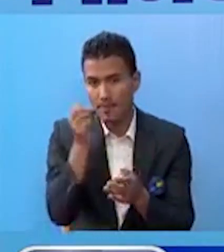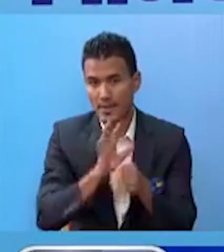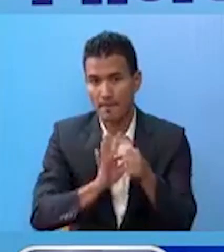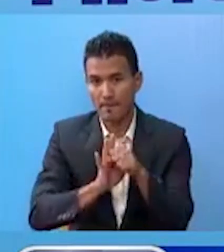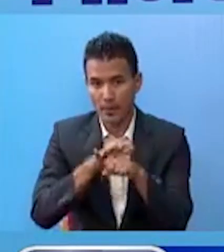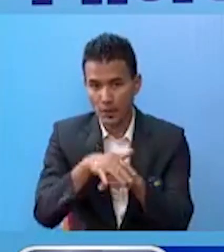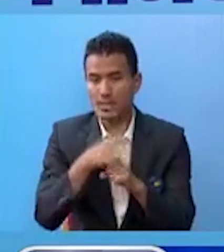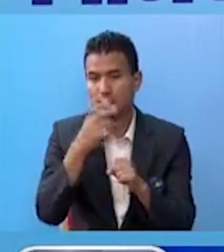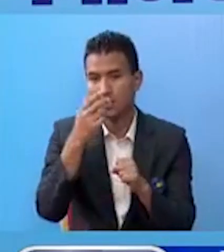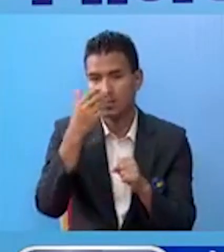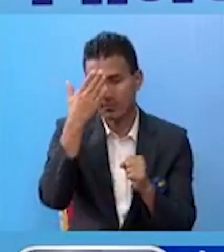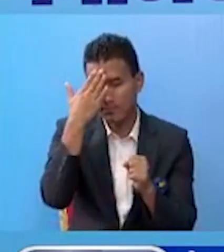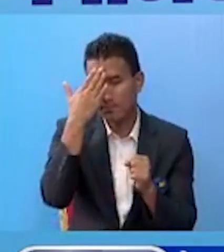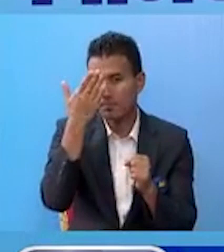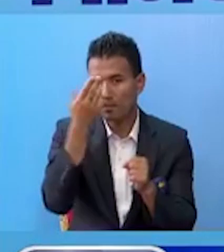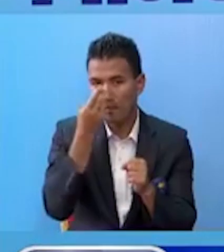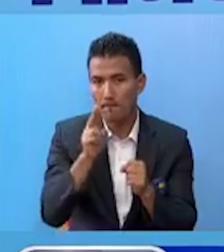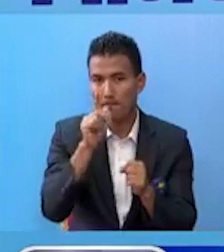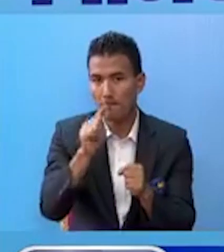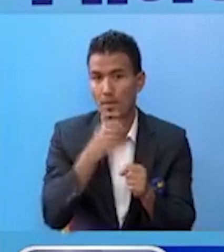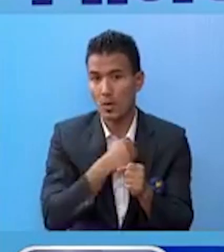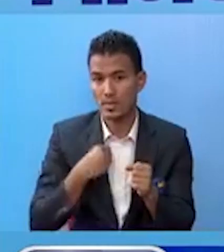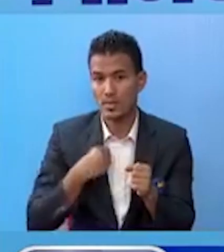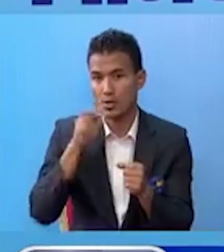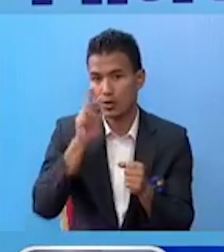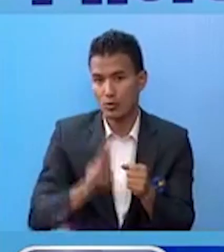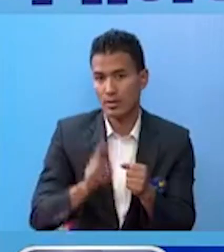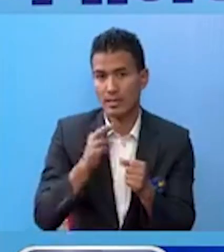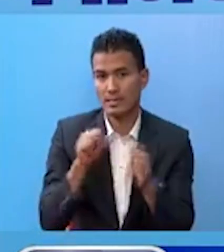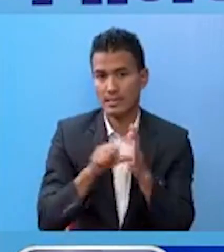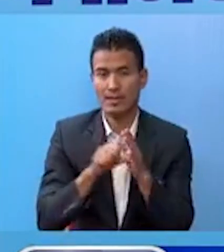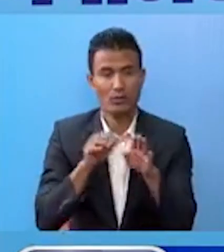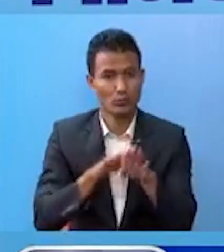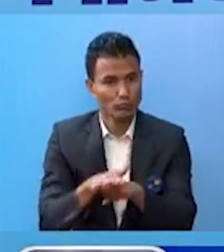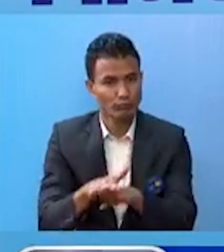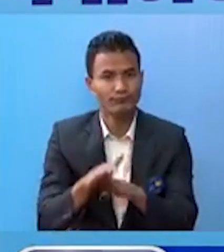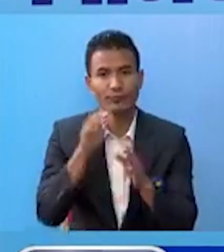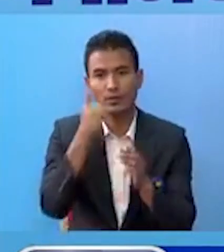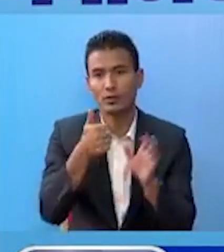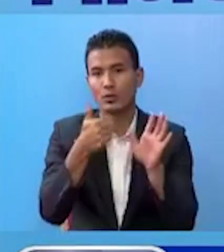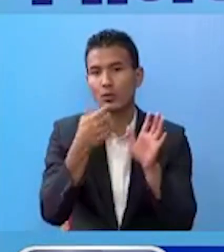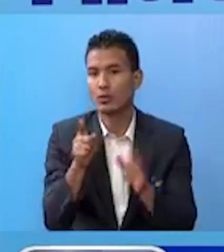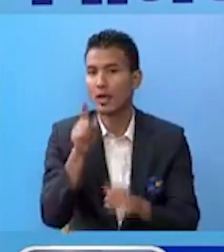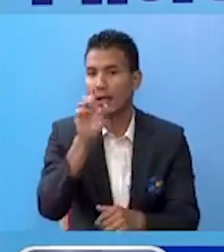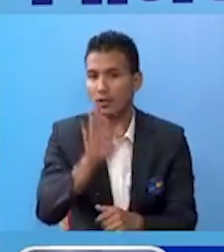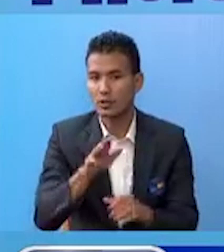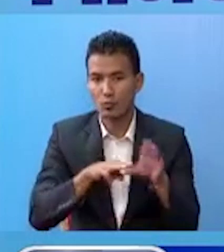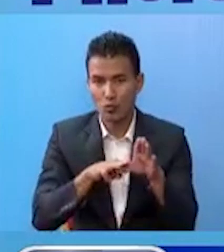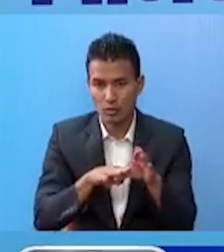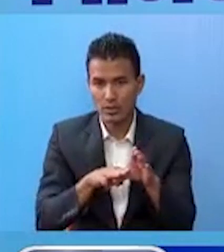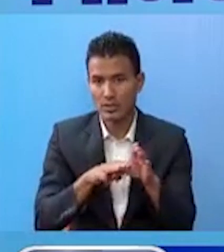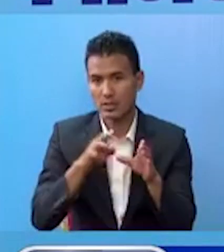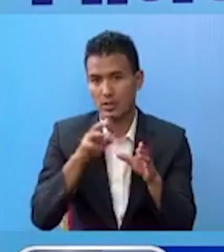500 भन्दा बढी संक्रमितहरू उपचारार्थ रहनुभएका जिल्लाहरू 6 छन्: